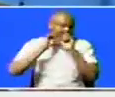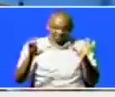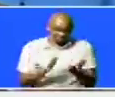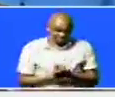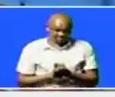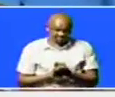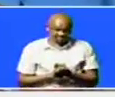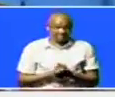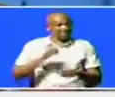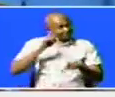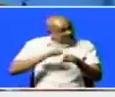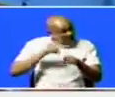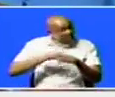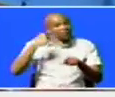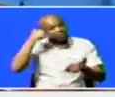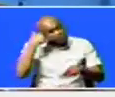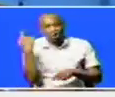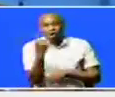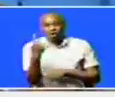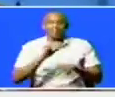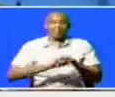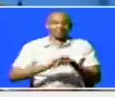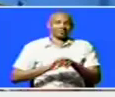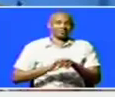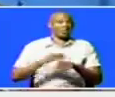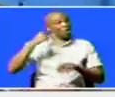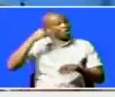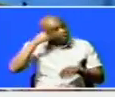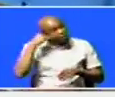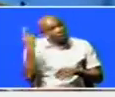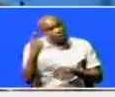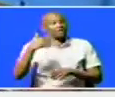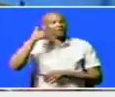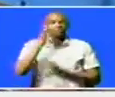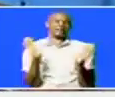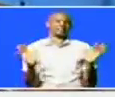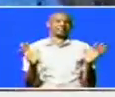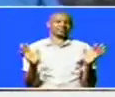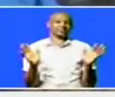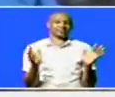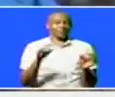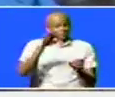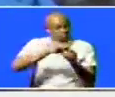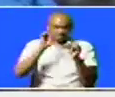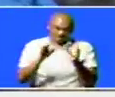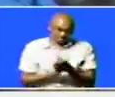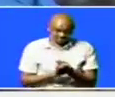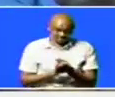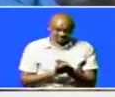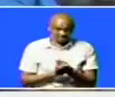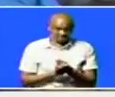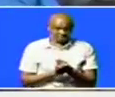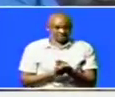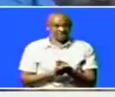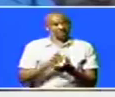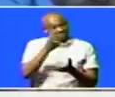kura. Kama iko kitu mtapiga itakuwa ni nini? Simu. Kama iko kitu mtapiga itakuwa ni nini? The truth is on the time of,